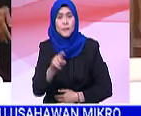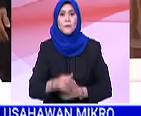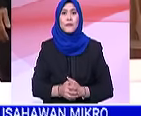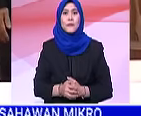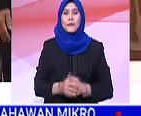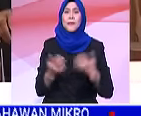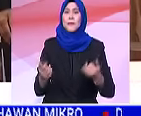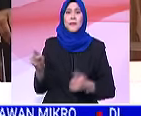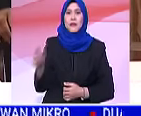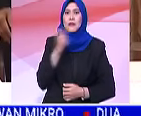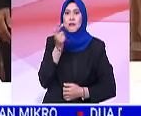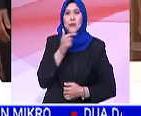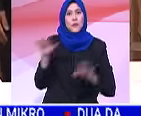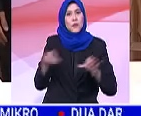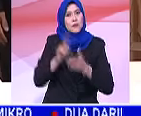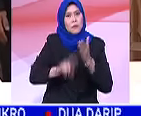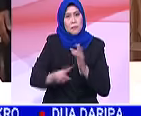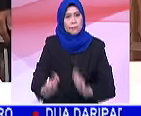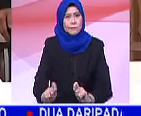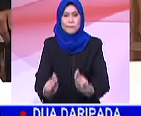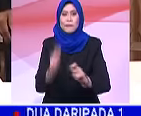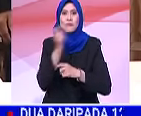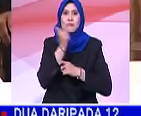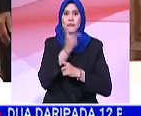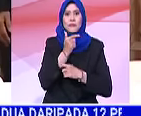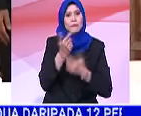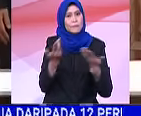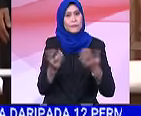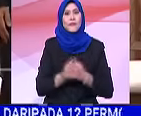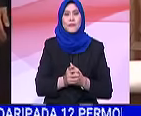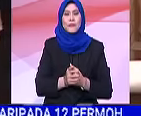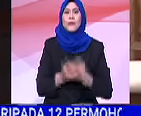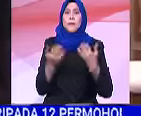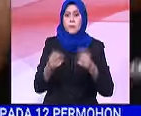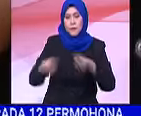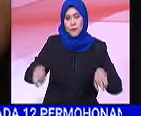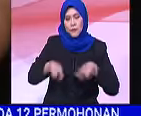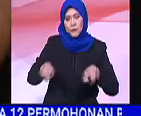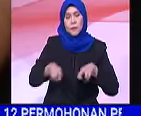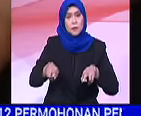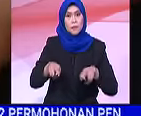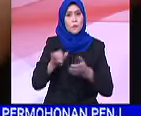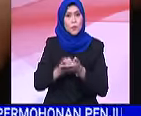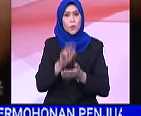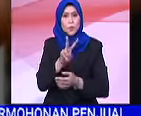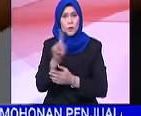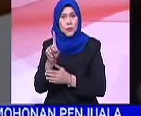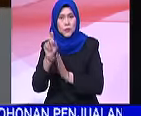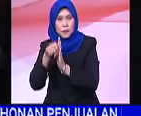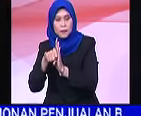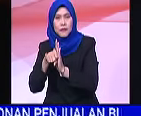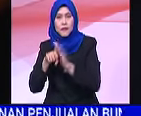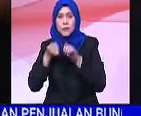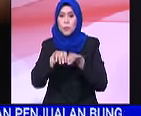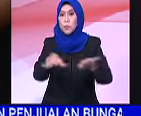Beliau juga tidak berhasrat untuk membuat sebarang tindakan lanjut berkenaan perkara itu. Rakaman audio berdurasi 1 minit 22 saat yang tular sebelum